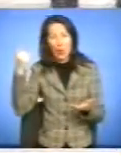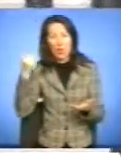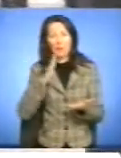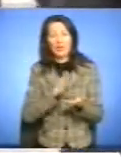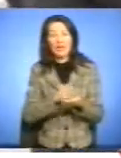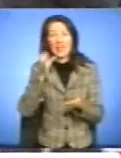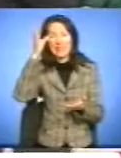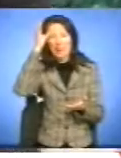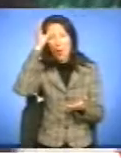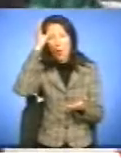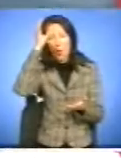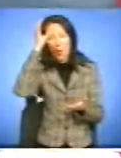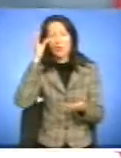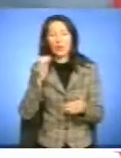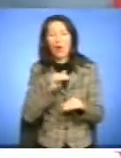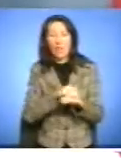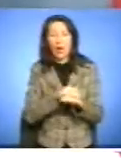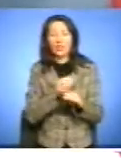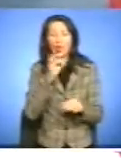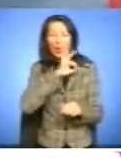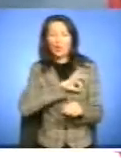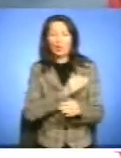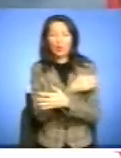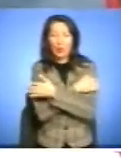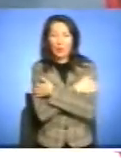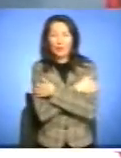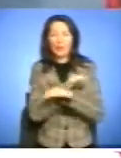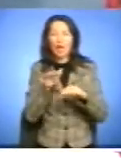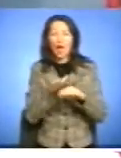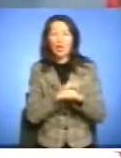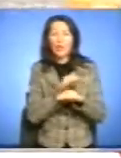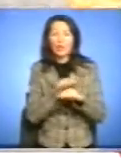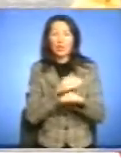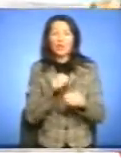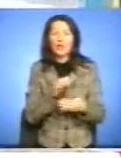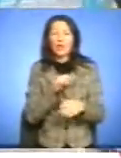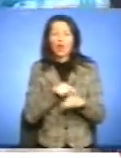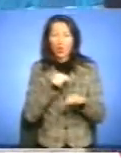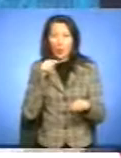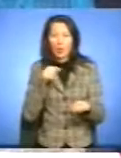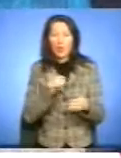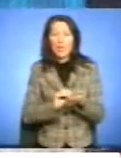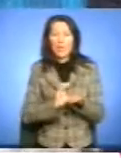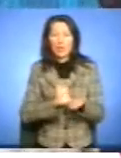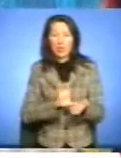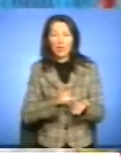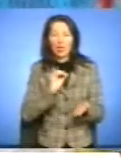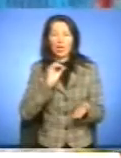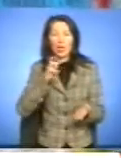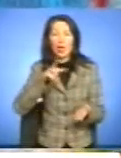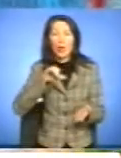наукові обґрунтування корисності обіймів. Доброзичливі дотики підвищують імунітет, стимулюють центральну нервову